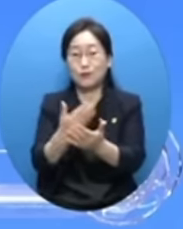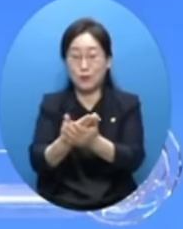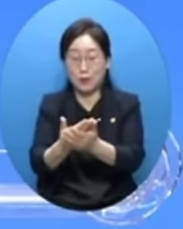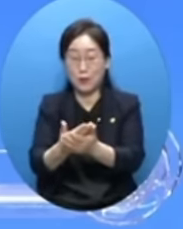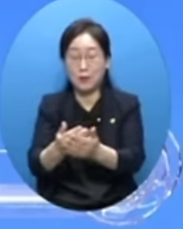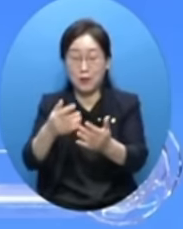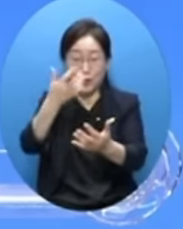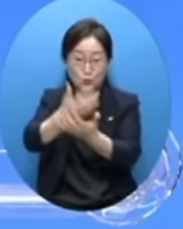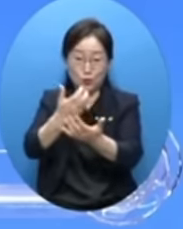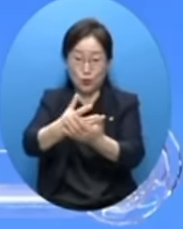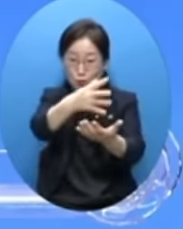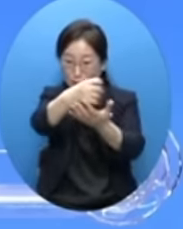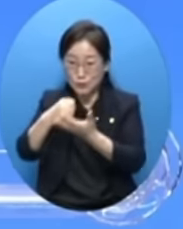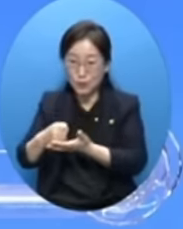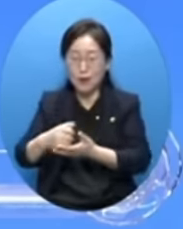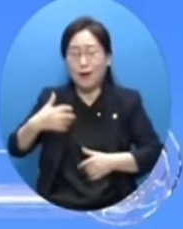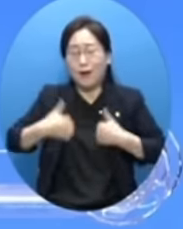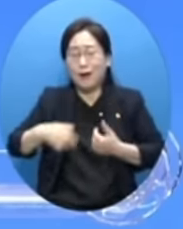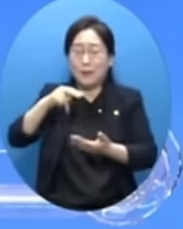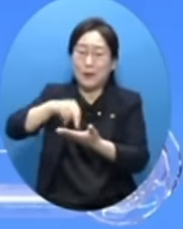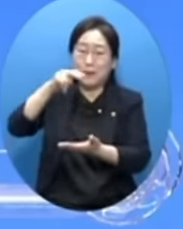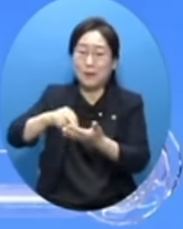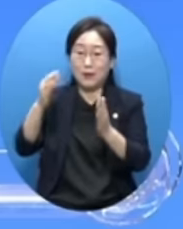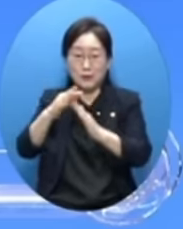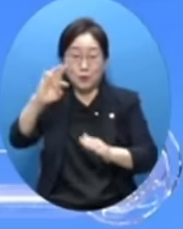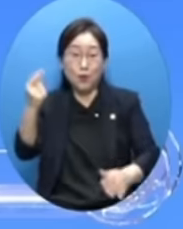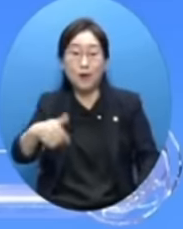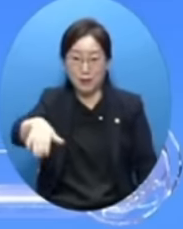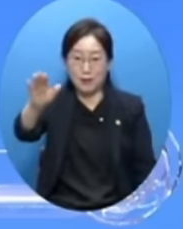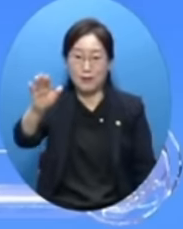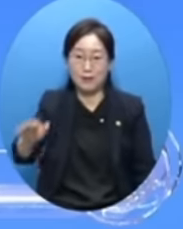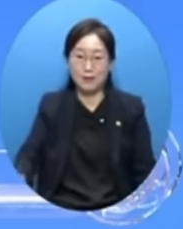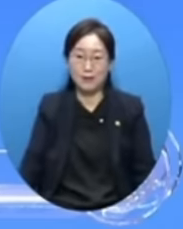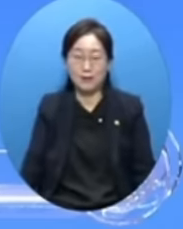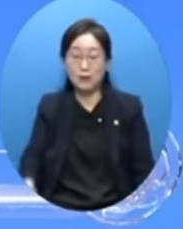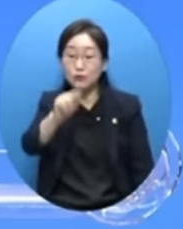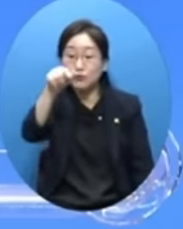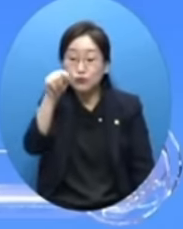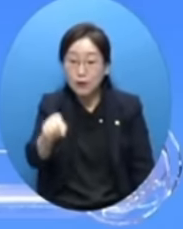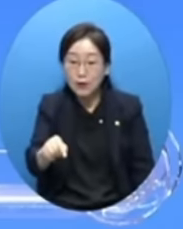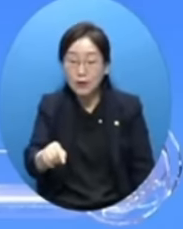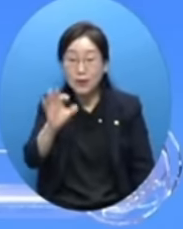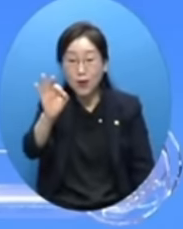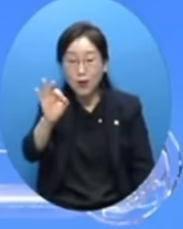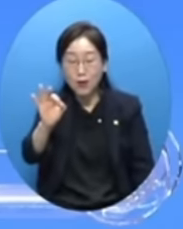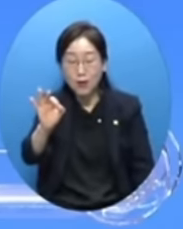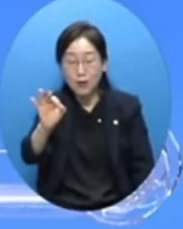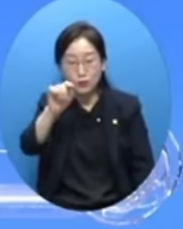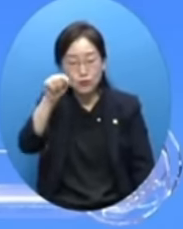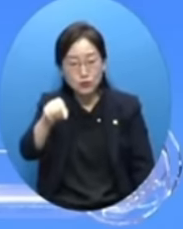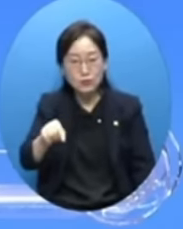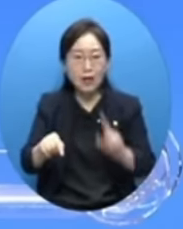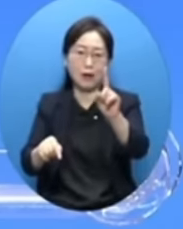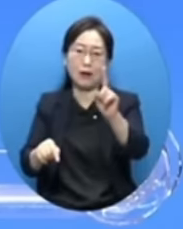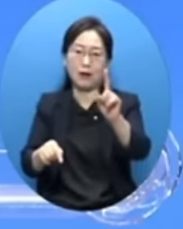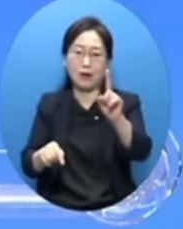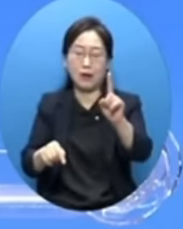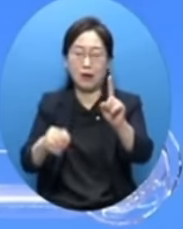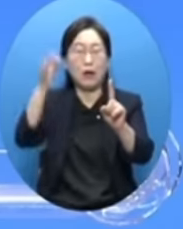소리를 받아갖고 막 기뻐뛰며 자기 집으로 달려가는데 그 중에 한 사람이 생각해보니까 병을